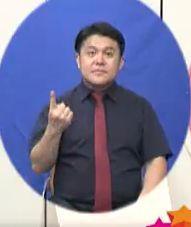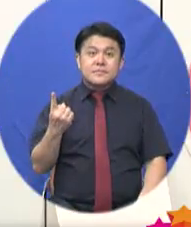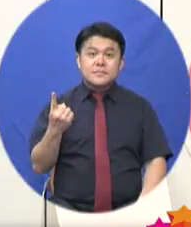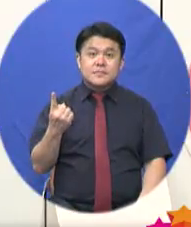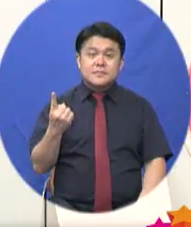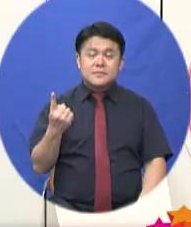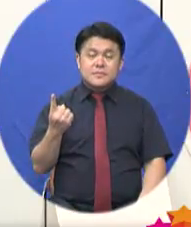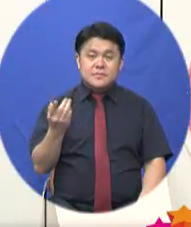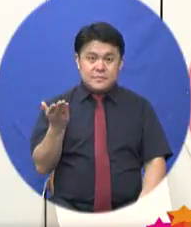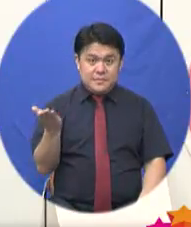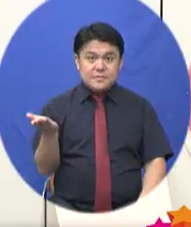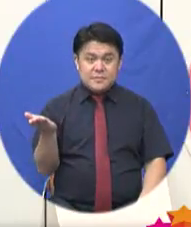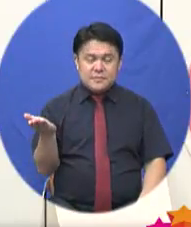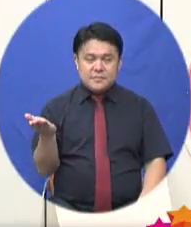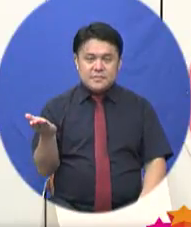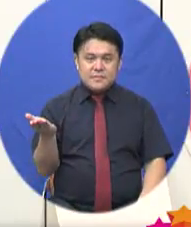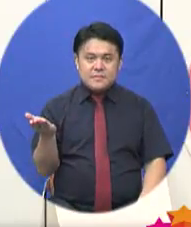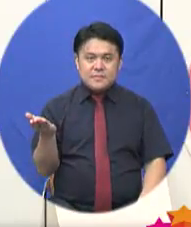배우죠.